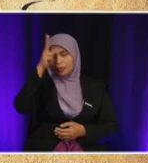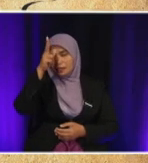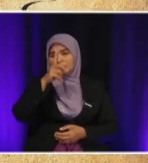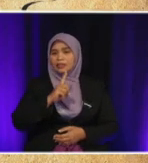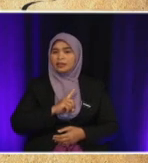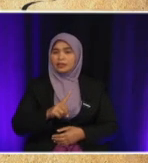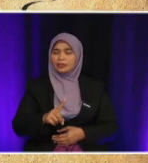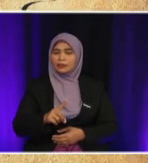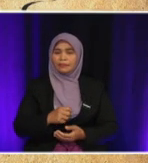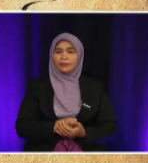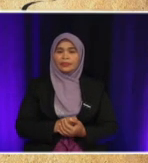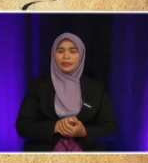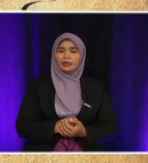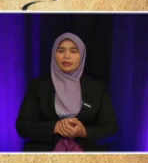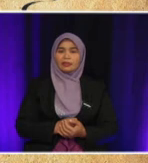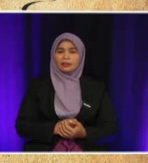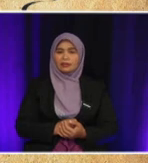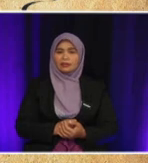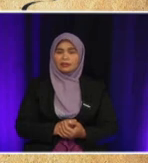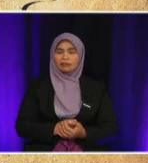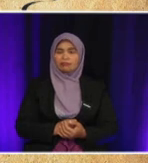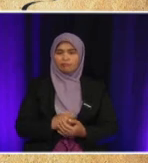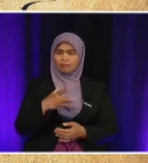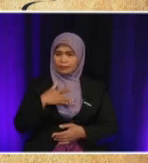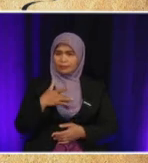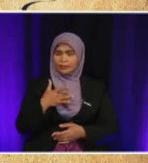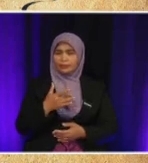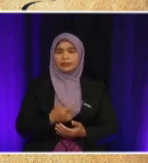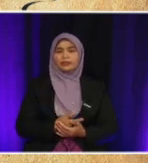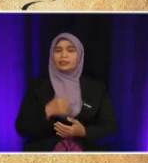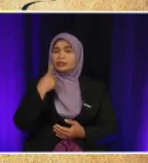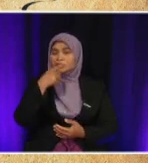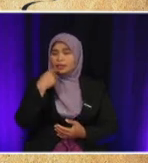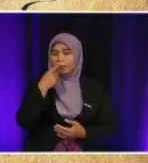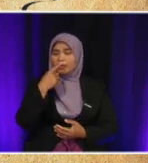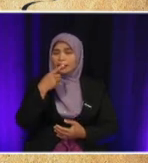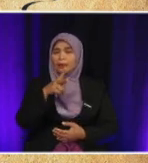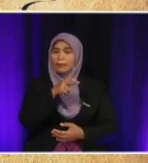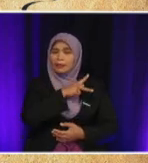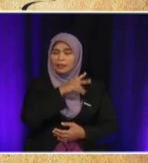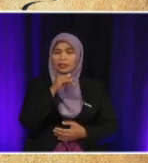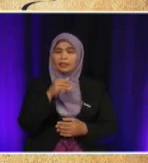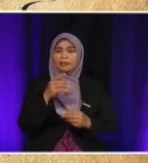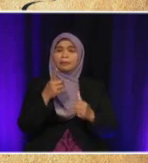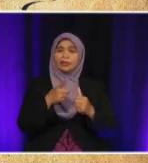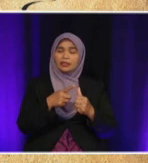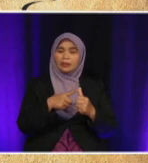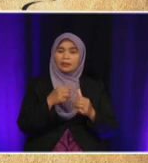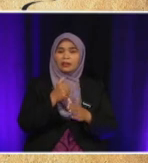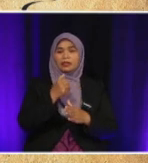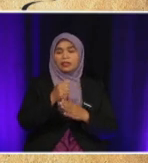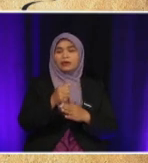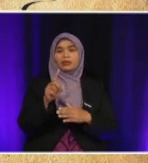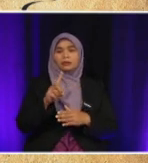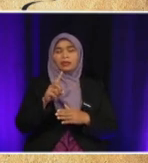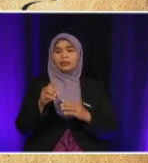pemerintahan kerajaan Islam agak-agaknya murid-murid tahu tak Siapakah pemerintah yang pertama atau di manakah negara